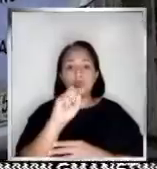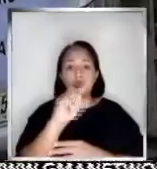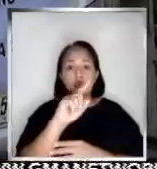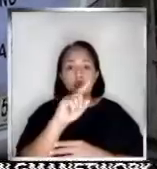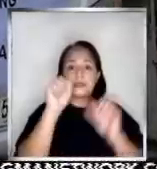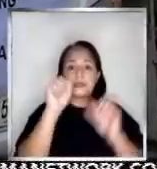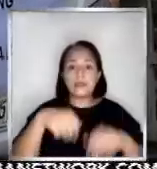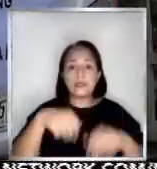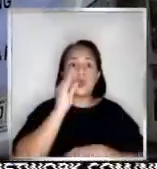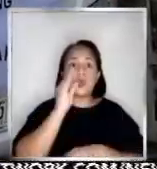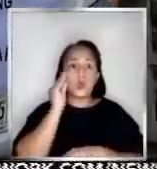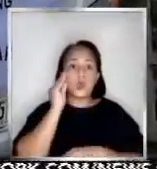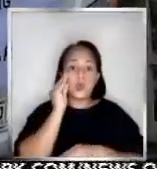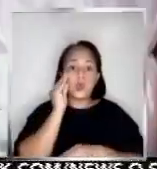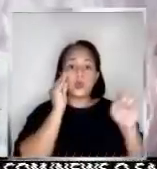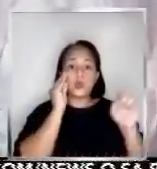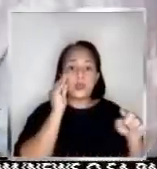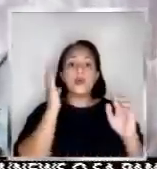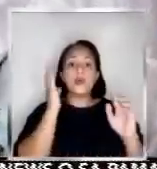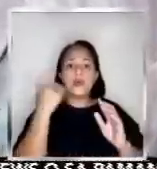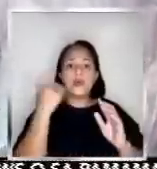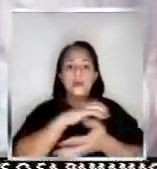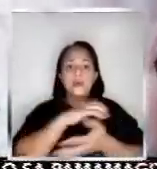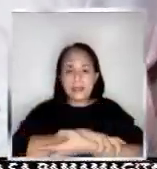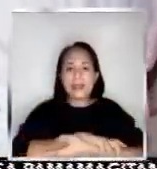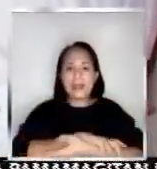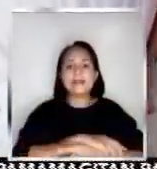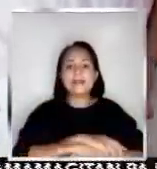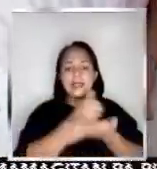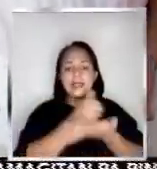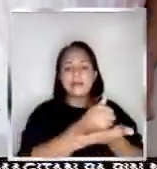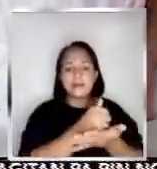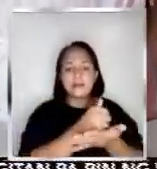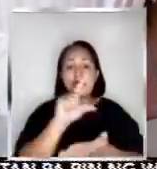of Municipalities of the Philippines. 28 bus